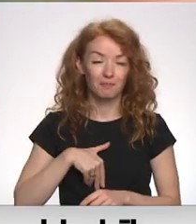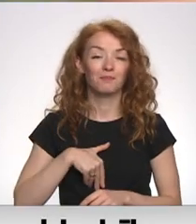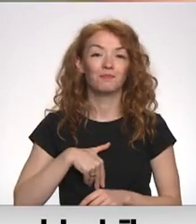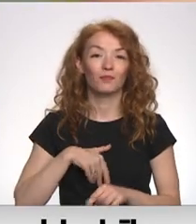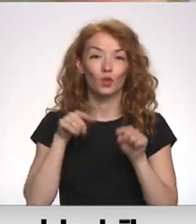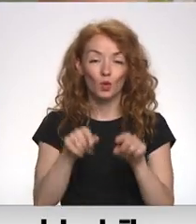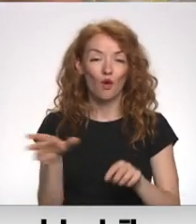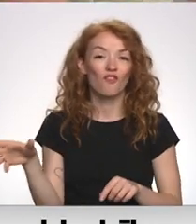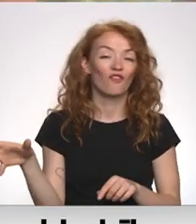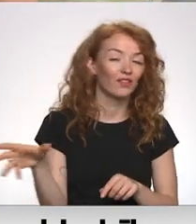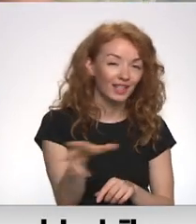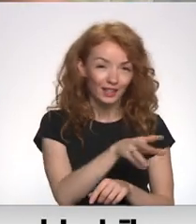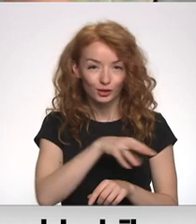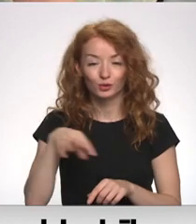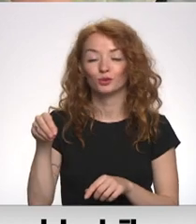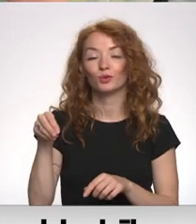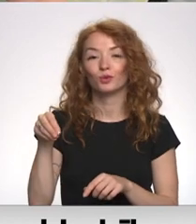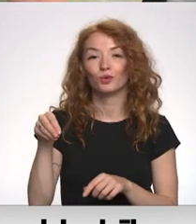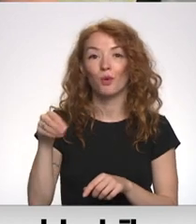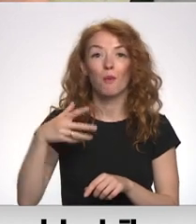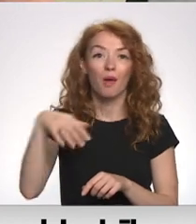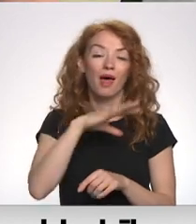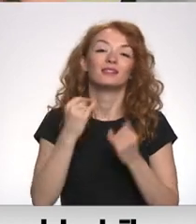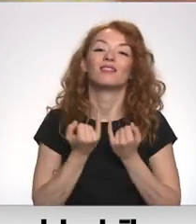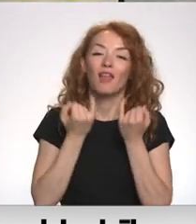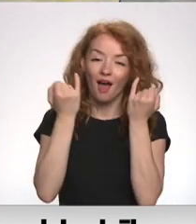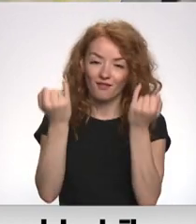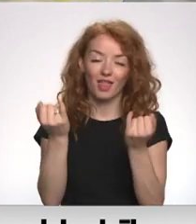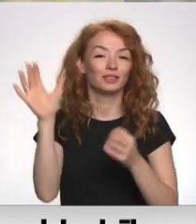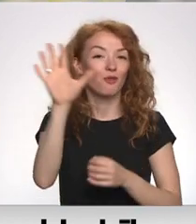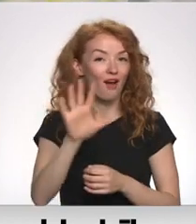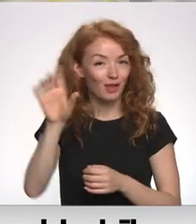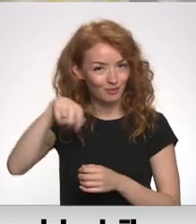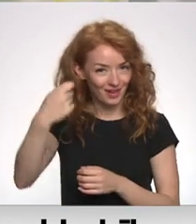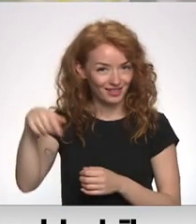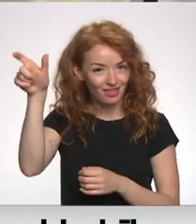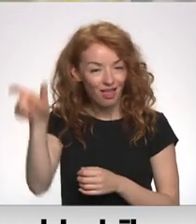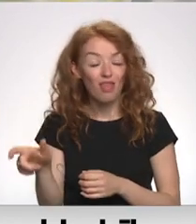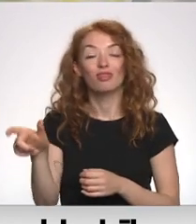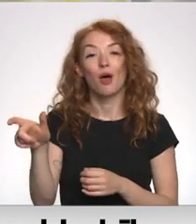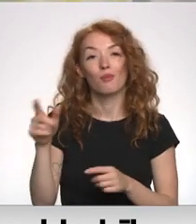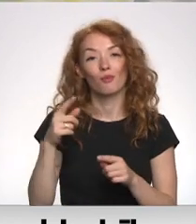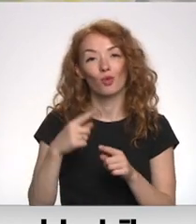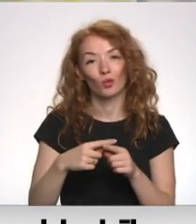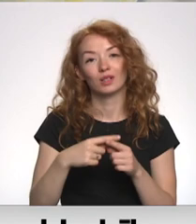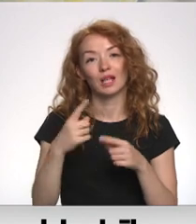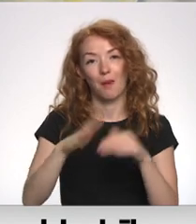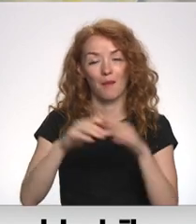to visu mēs dāvināsim valsts prezidentam un personam.